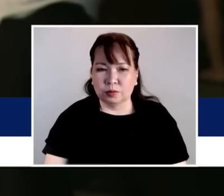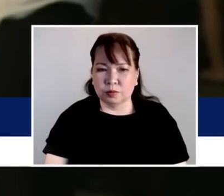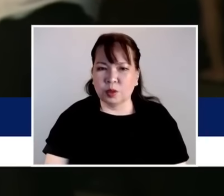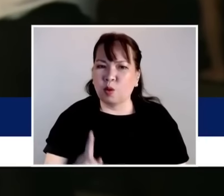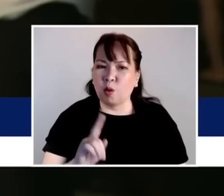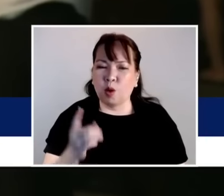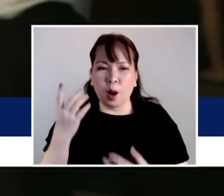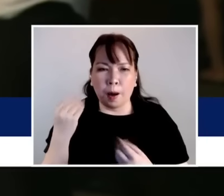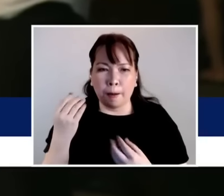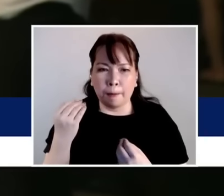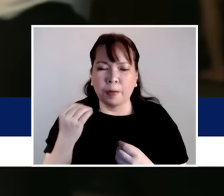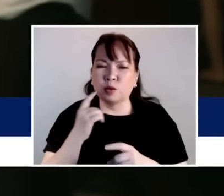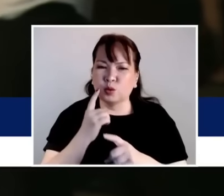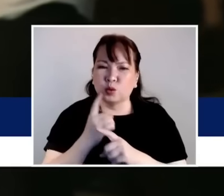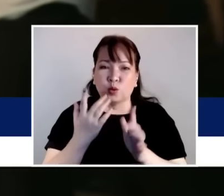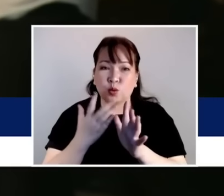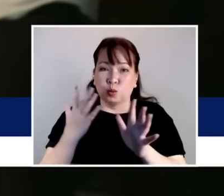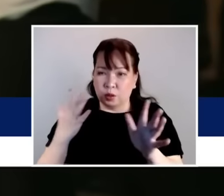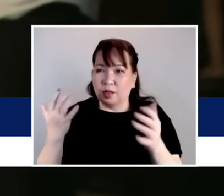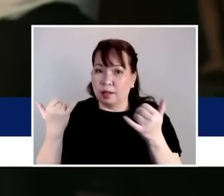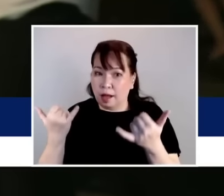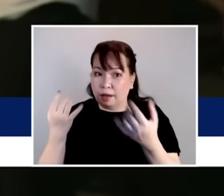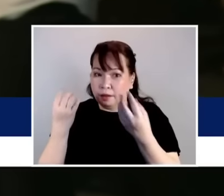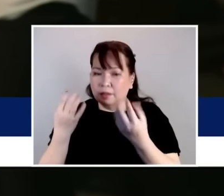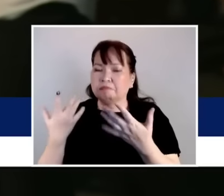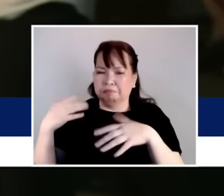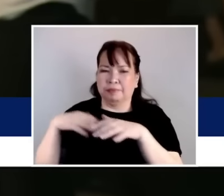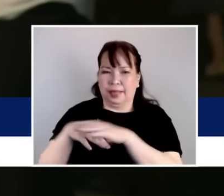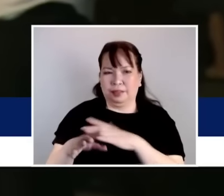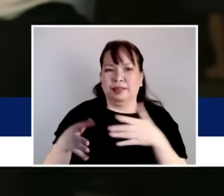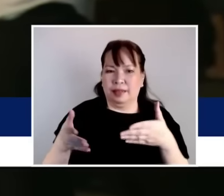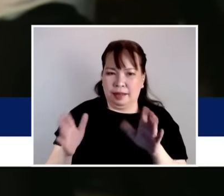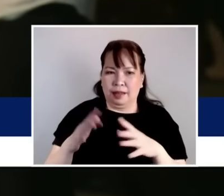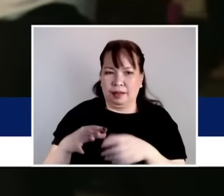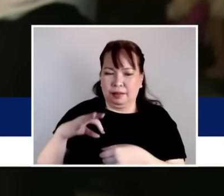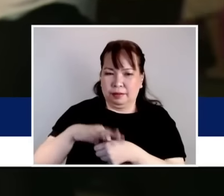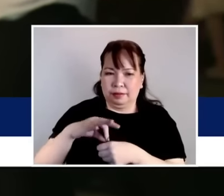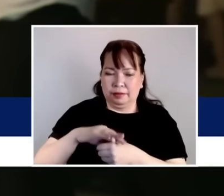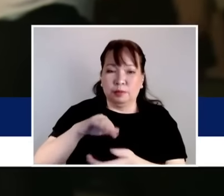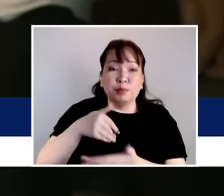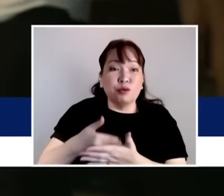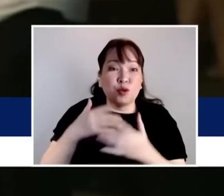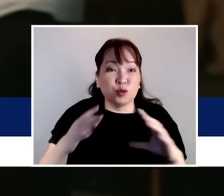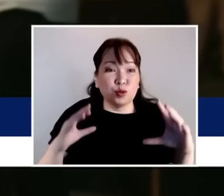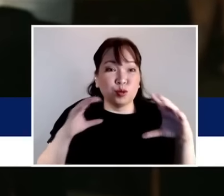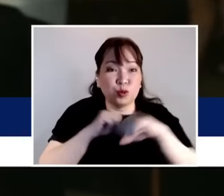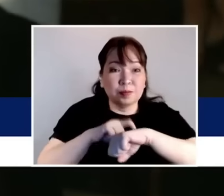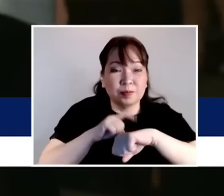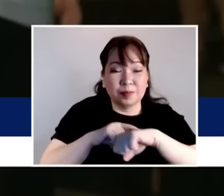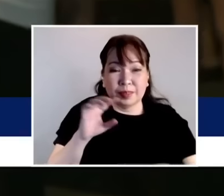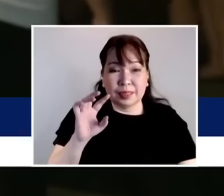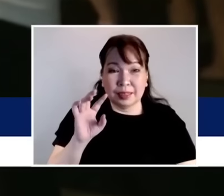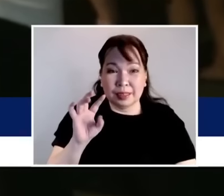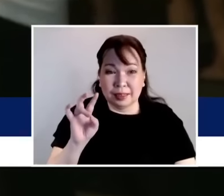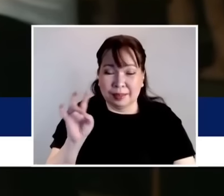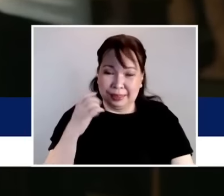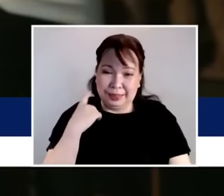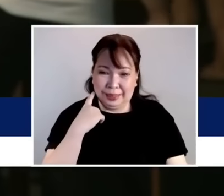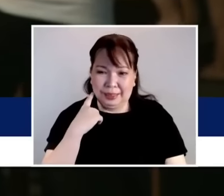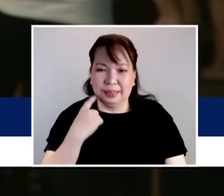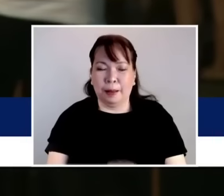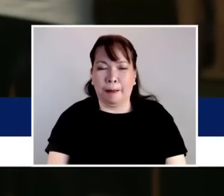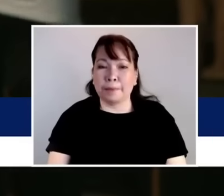botanteng nakapila ay pinapasok na dito sa polling area bago pa nga magsara ang botohan alas 7 ng gabi kanina. Katunayan,